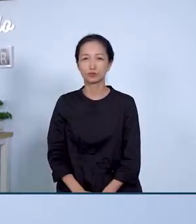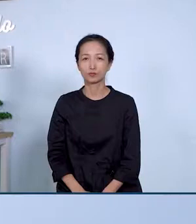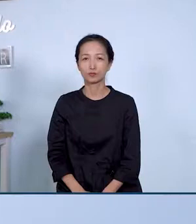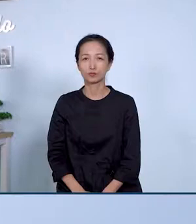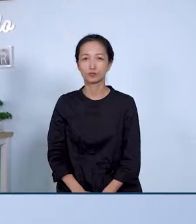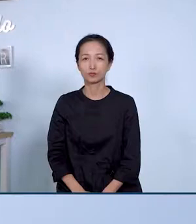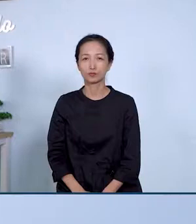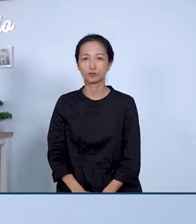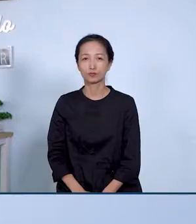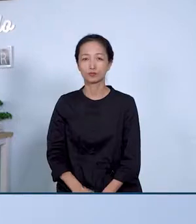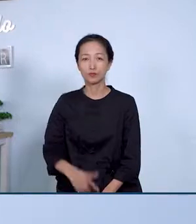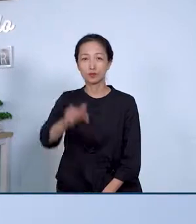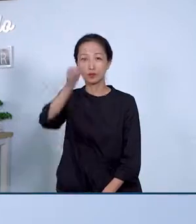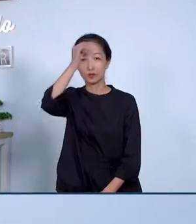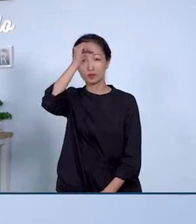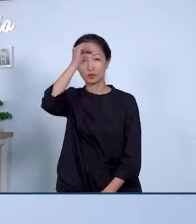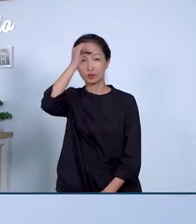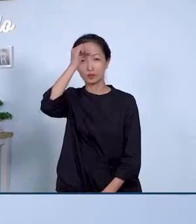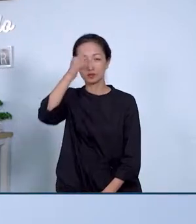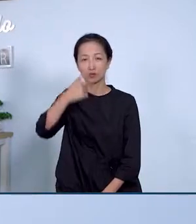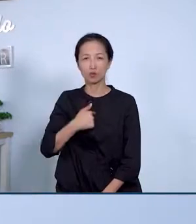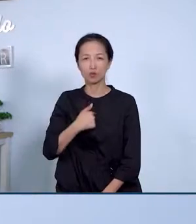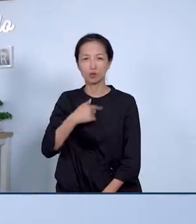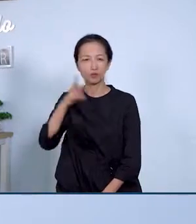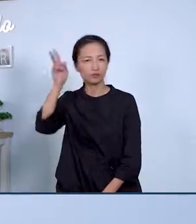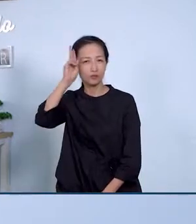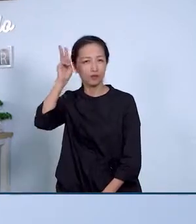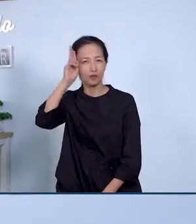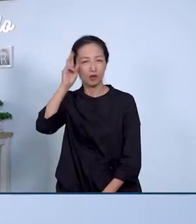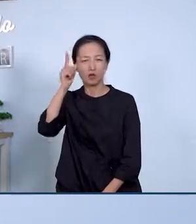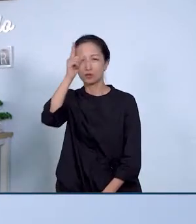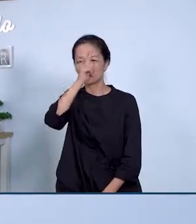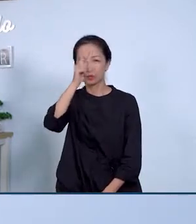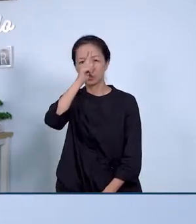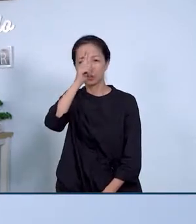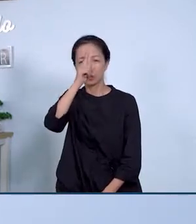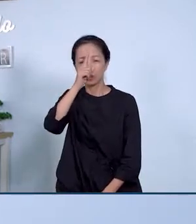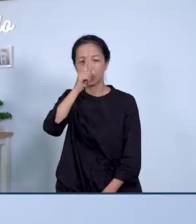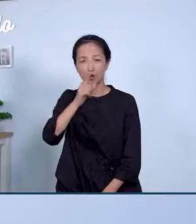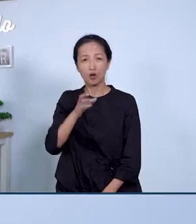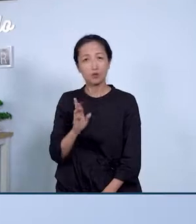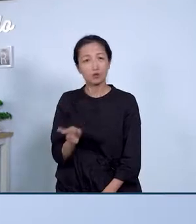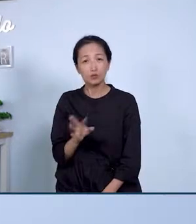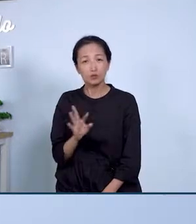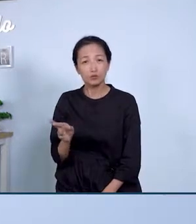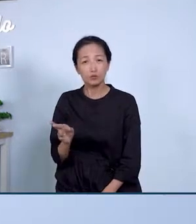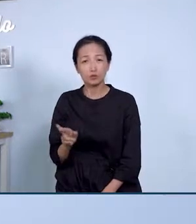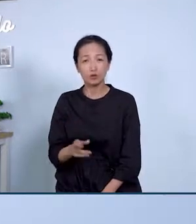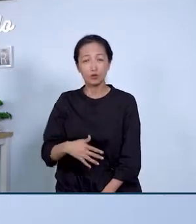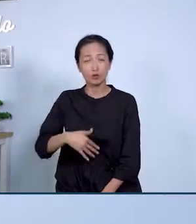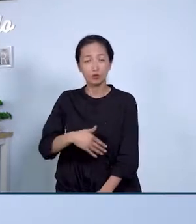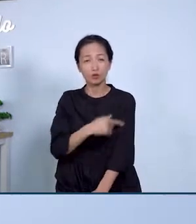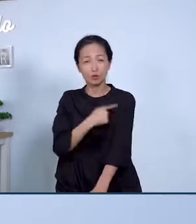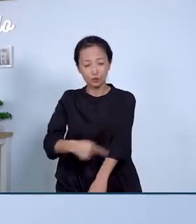二，医生，我总是头晕，是不是高血压啊？